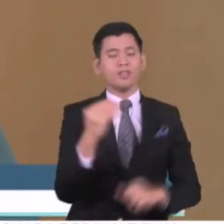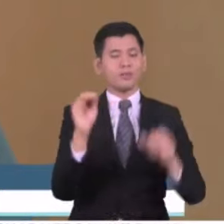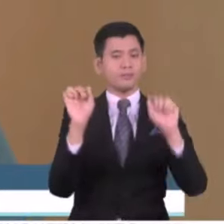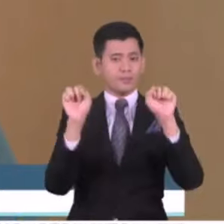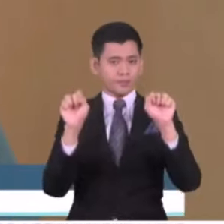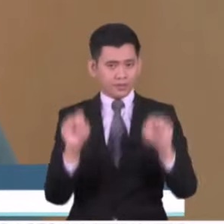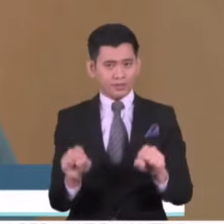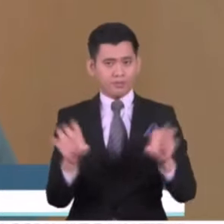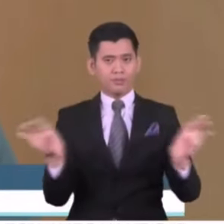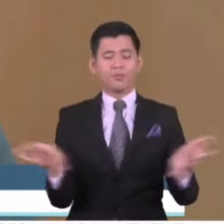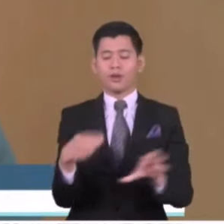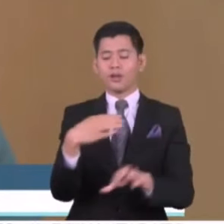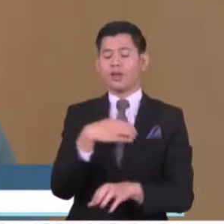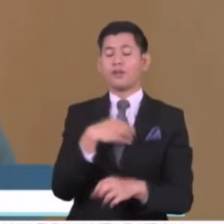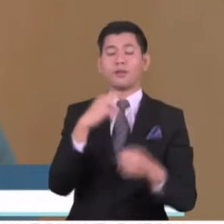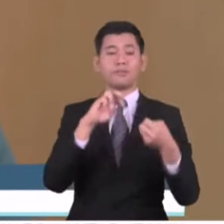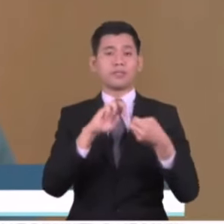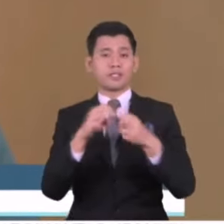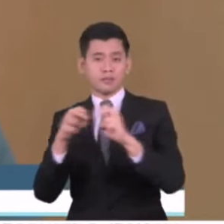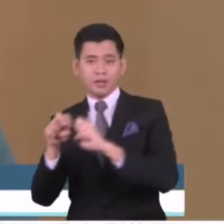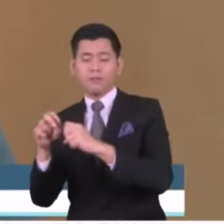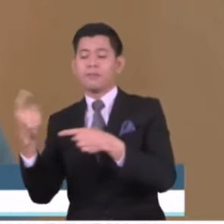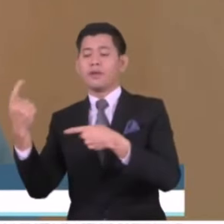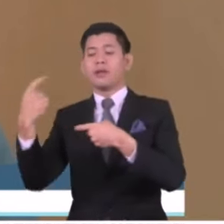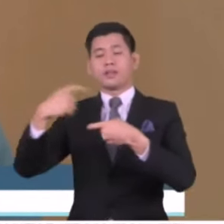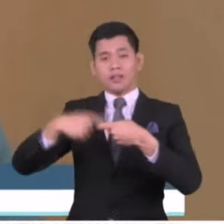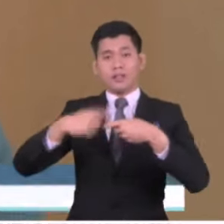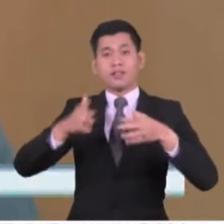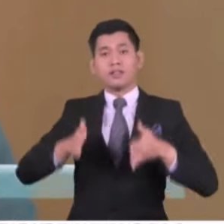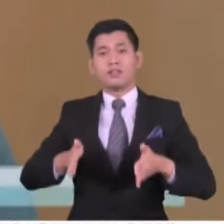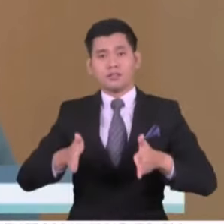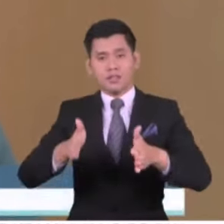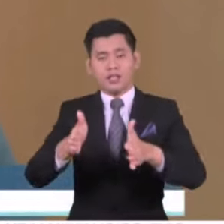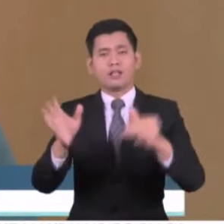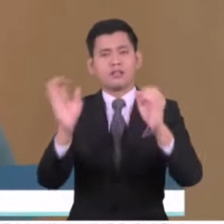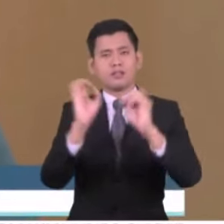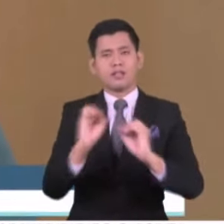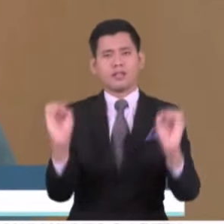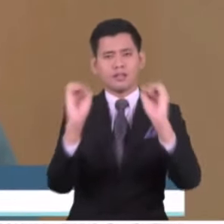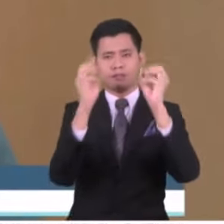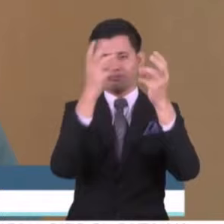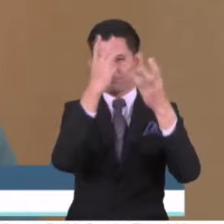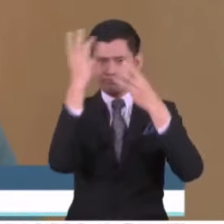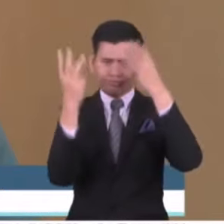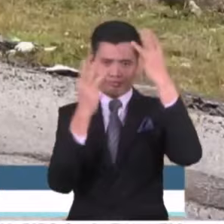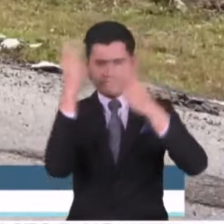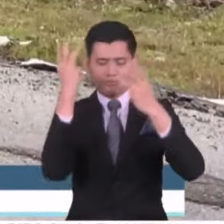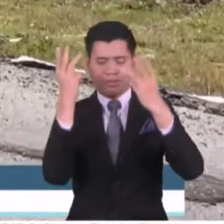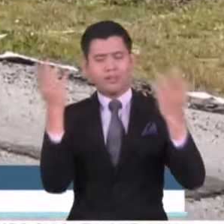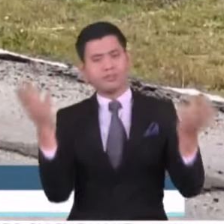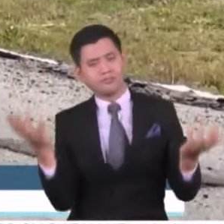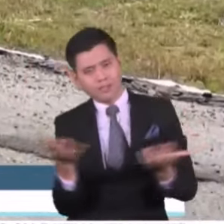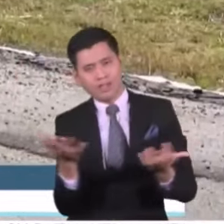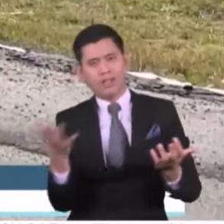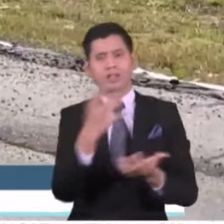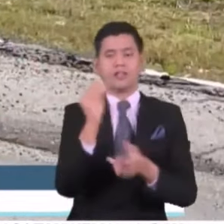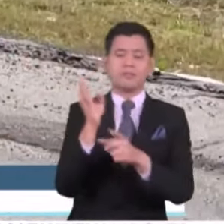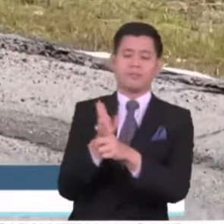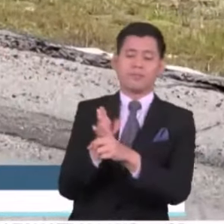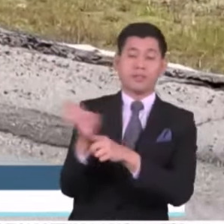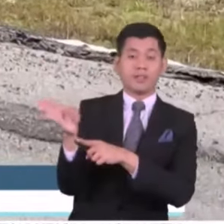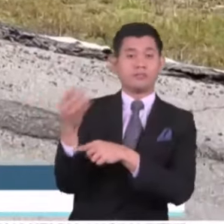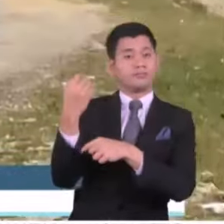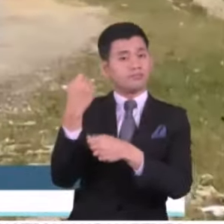boleh membuat aduan masalah-masalah berkaitan jalan raya tanpa kerisauan bahawa bidang kuasa